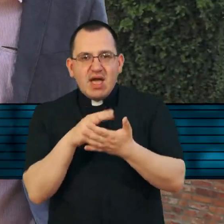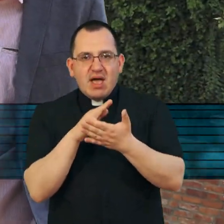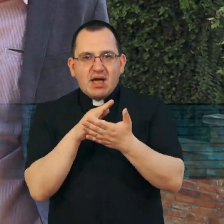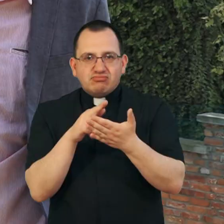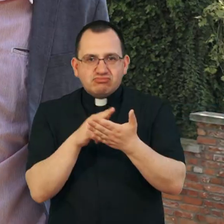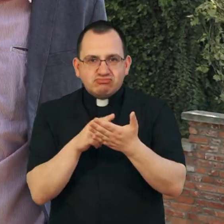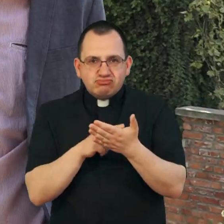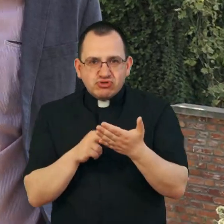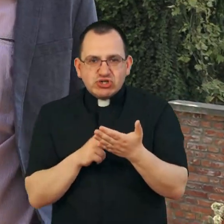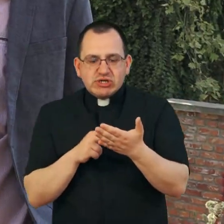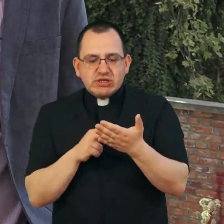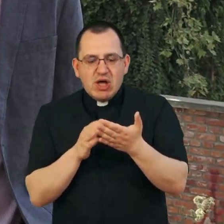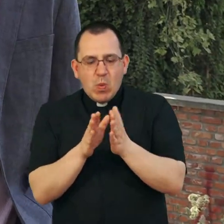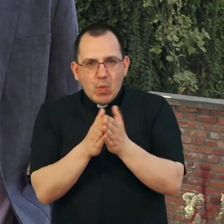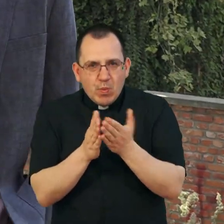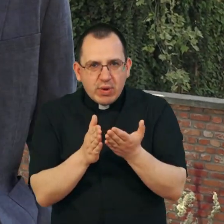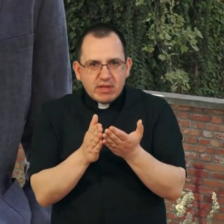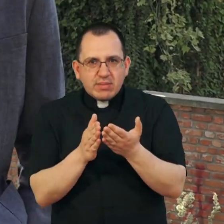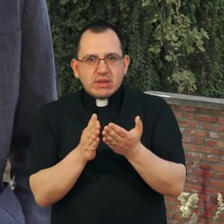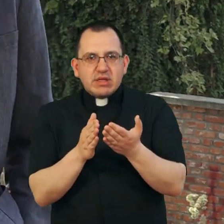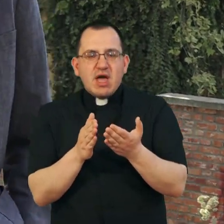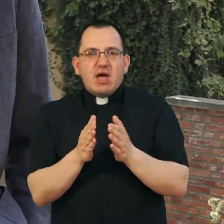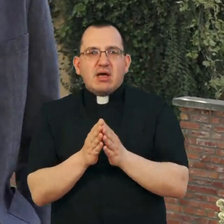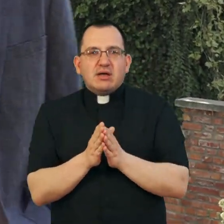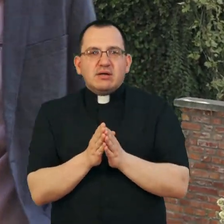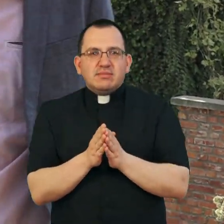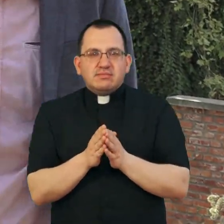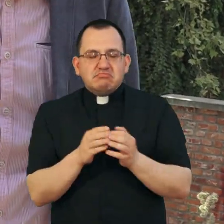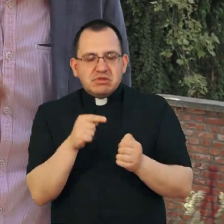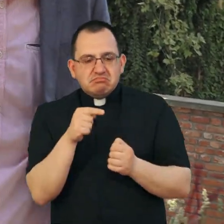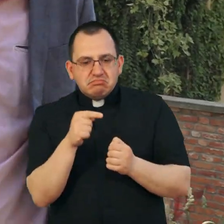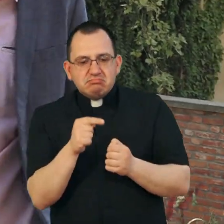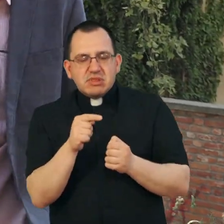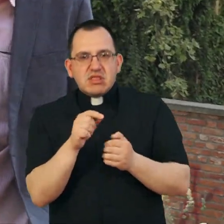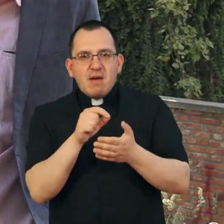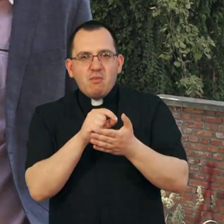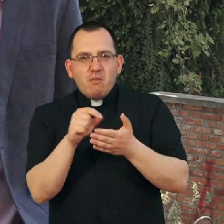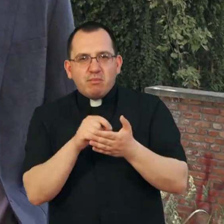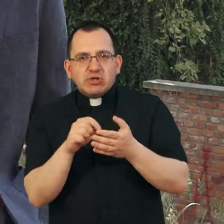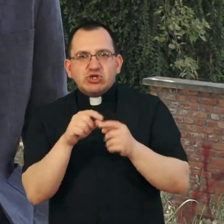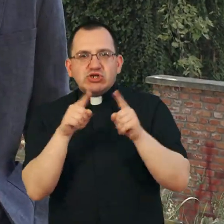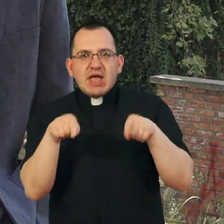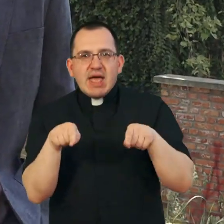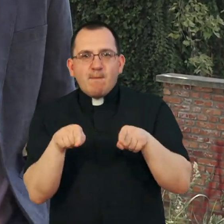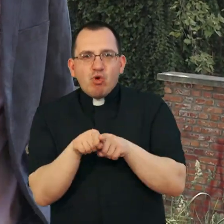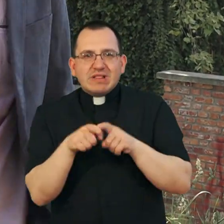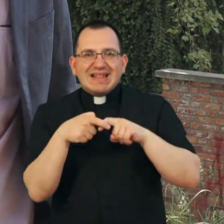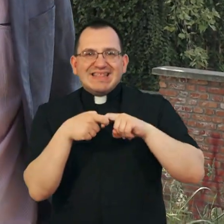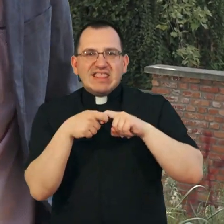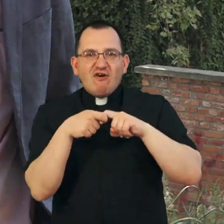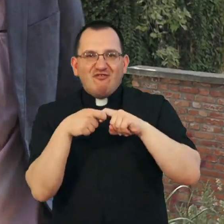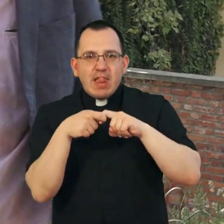dan jedno poglavlje Novog Zavjeta i baš je bila poslanica Filemonu.